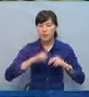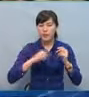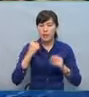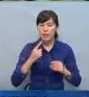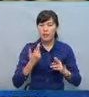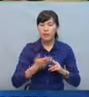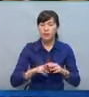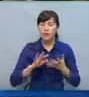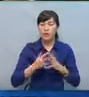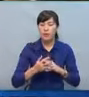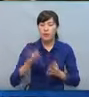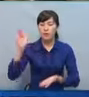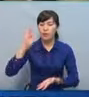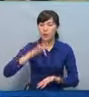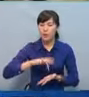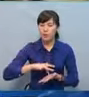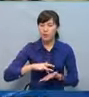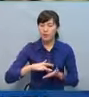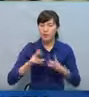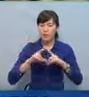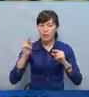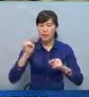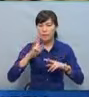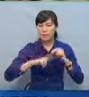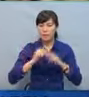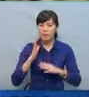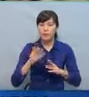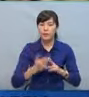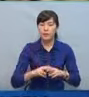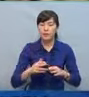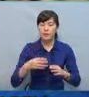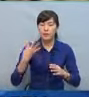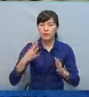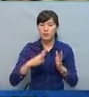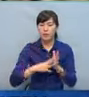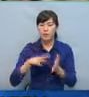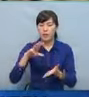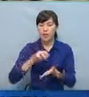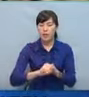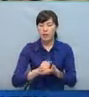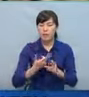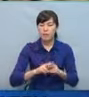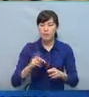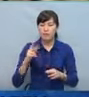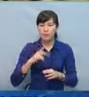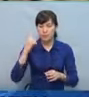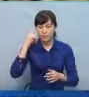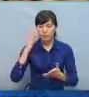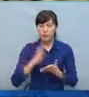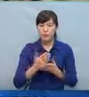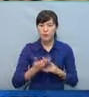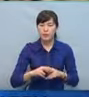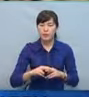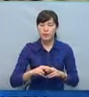сол ауылдың қақ ортасы сол жерге мектеп соғылса болады ғой. Олар 49 жылға жалға берген менің ойымша дұрыс емес деп ойлаймын мен. Олар